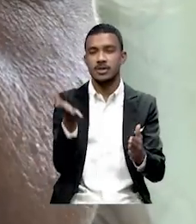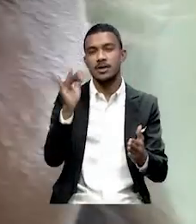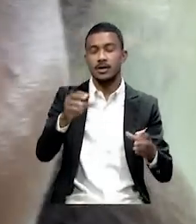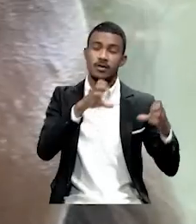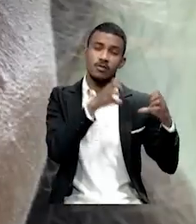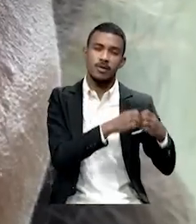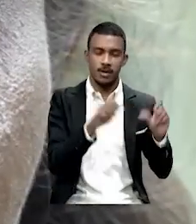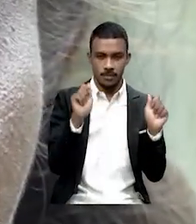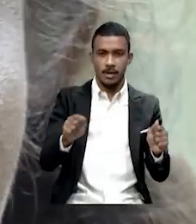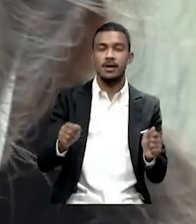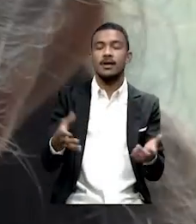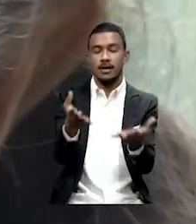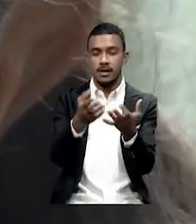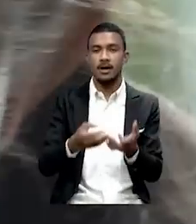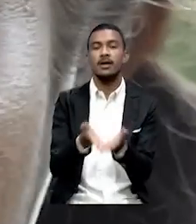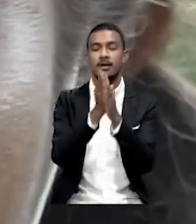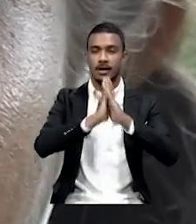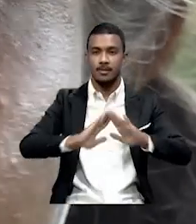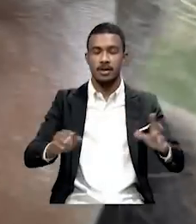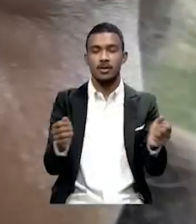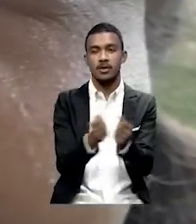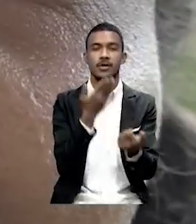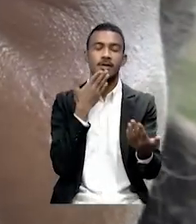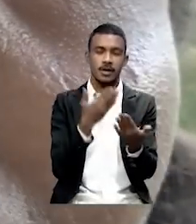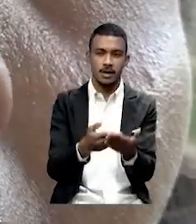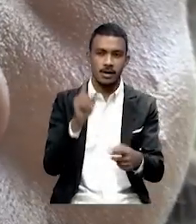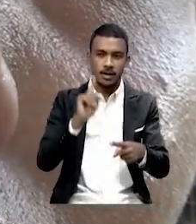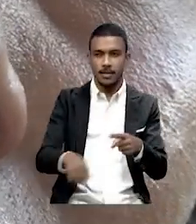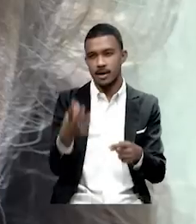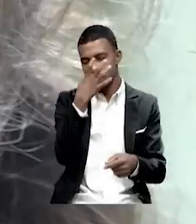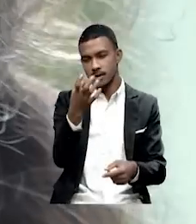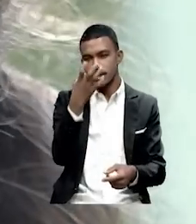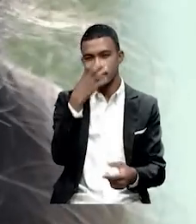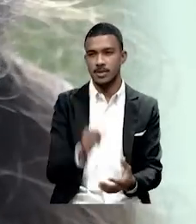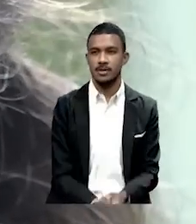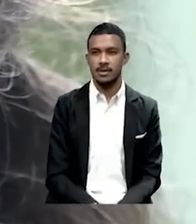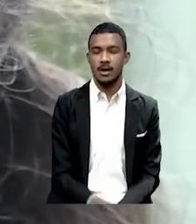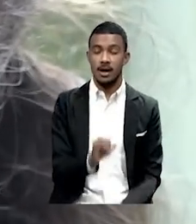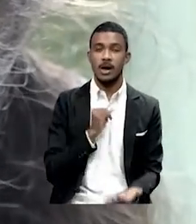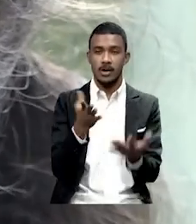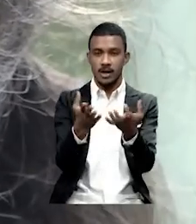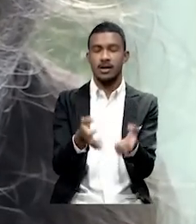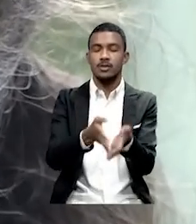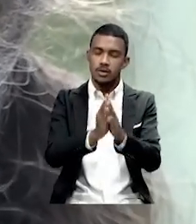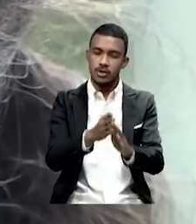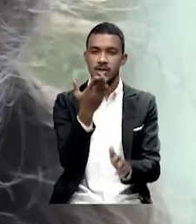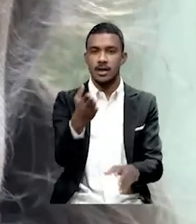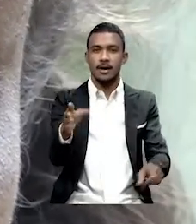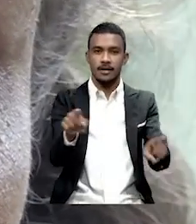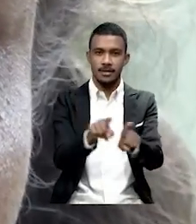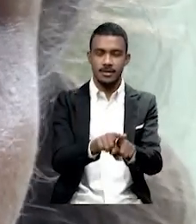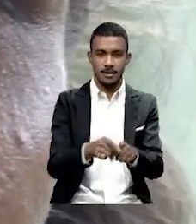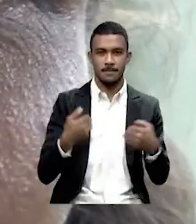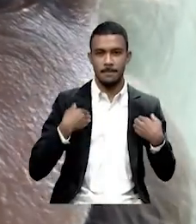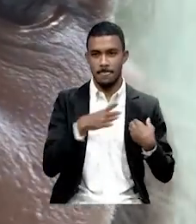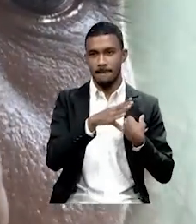amsami. Akar damen dia. Aho dia aku malu dia tabel hirus-hirus malu. Aho akar usu ni asa. Ya